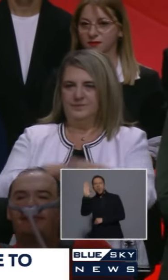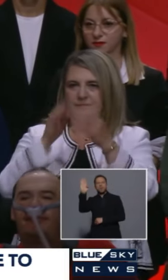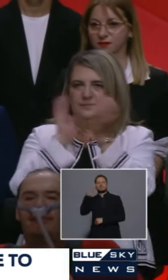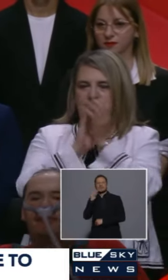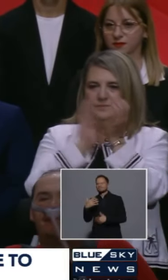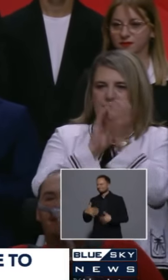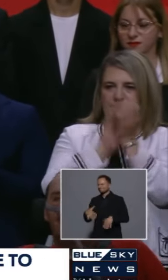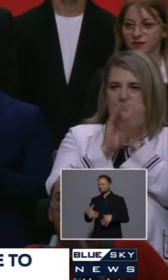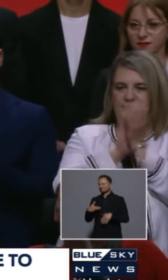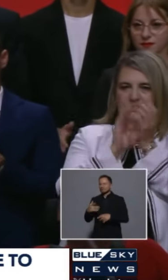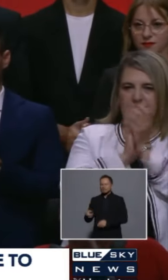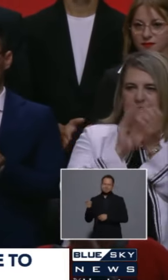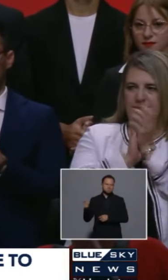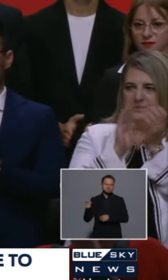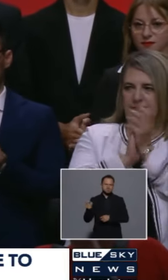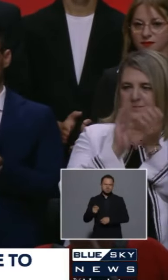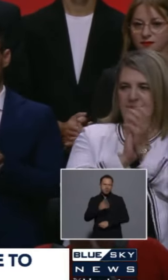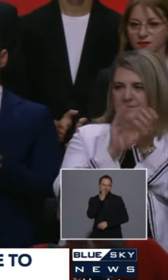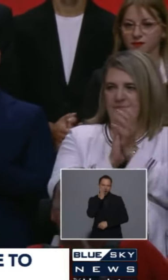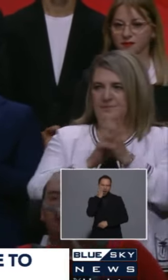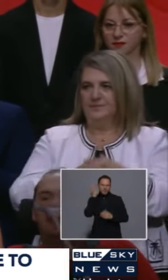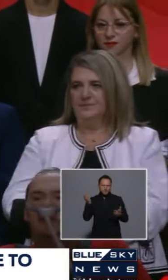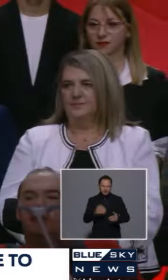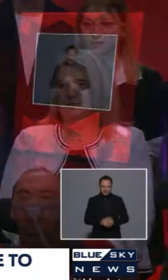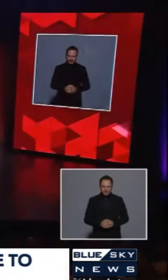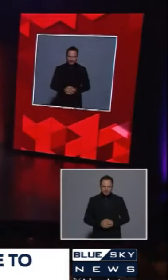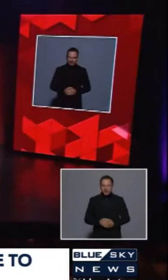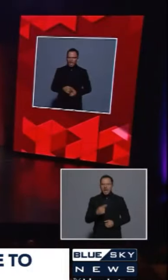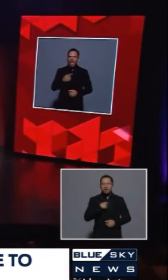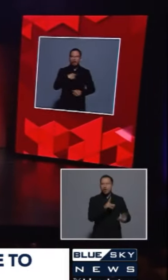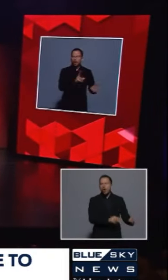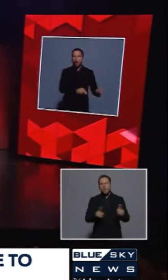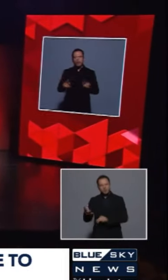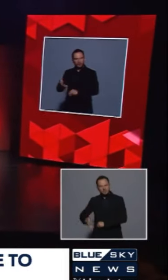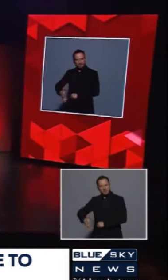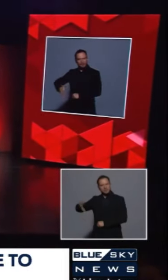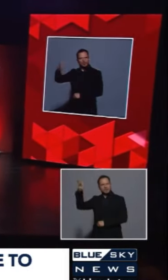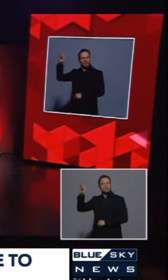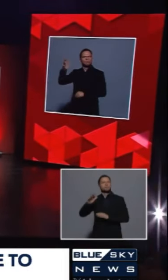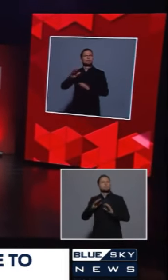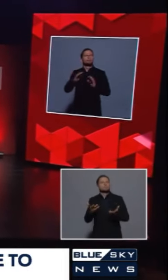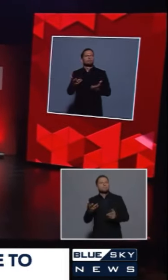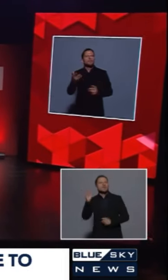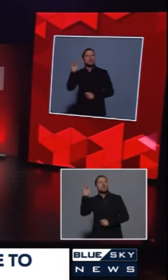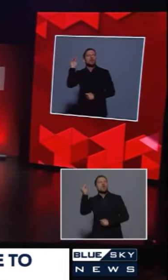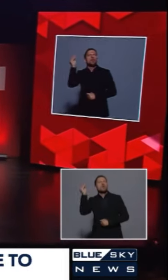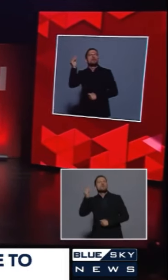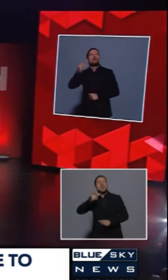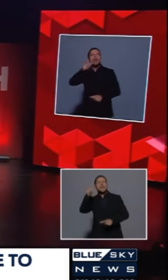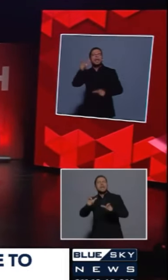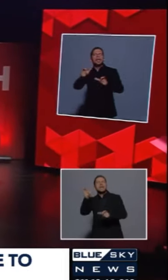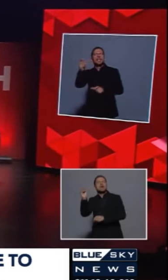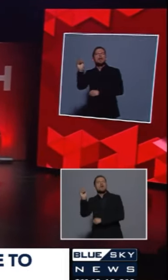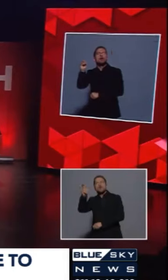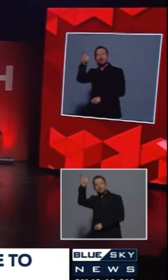αποτροπιασμό. Και δεν είμαι Μητσοτάκης να κρατάω στην κοινοβουλευτική μου ομάδα βουλευτή που